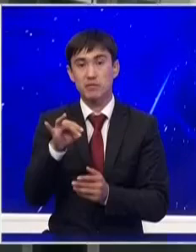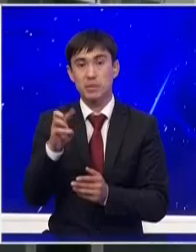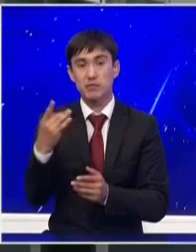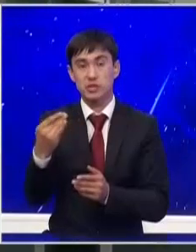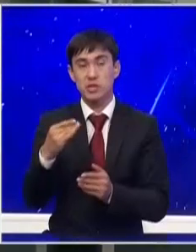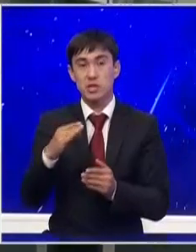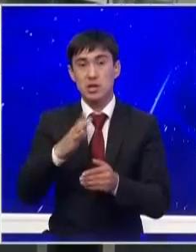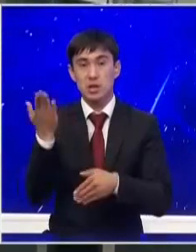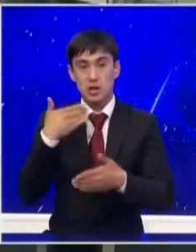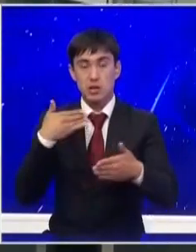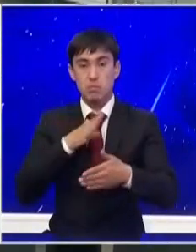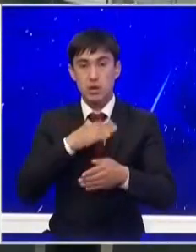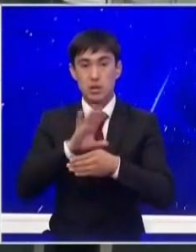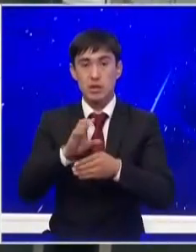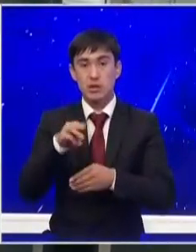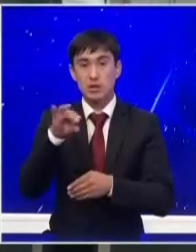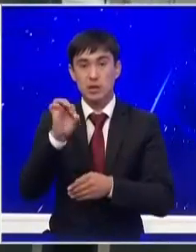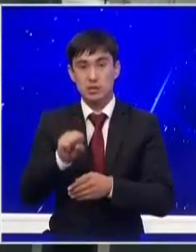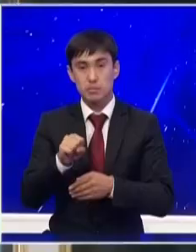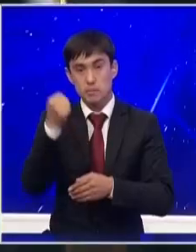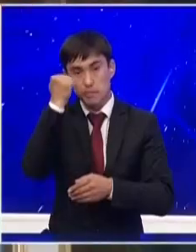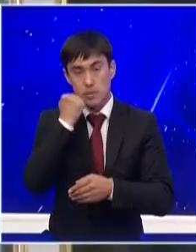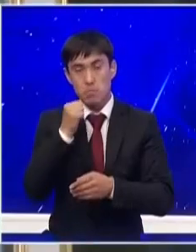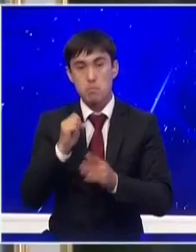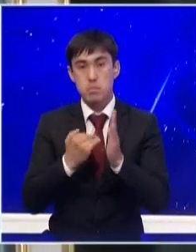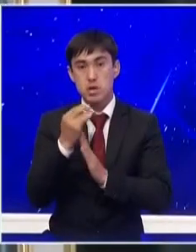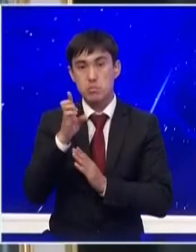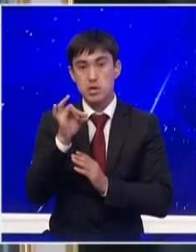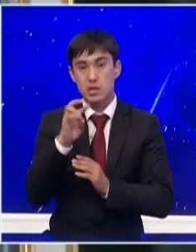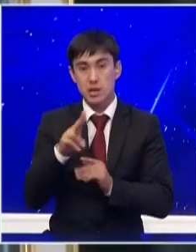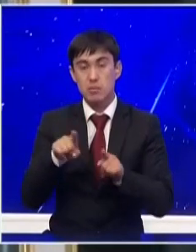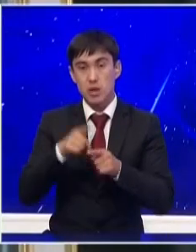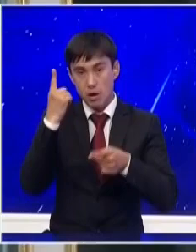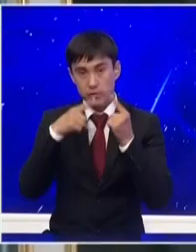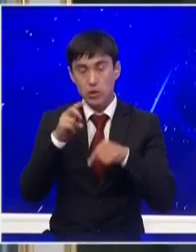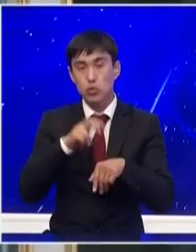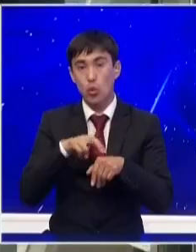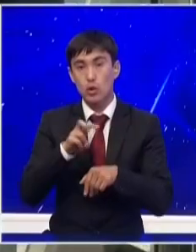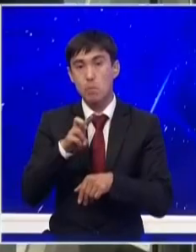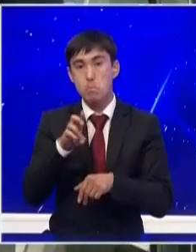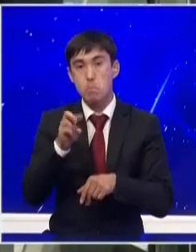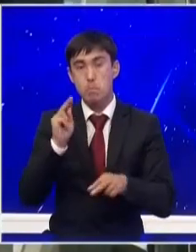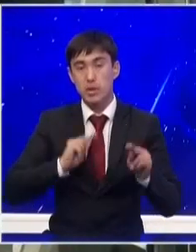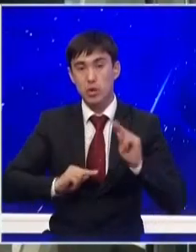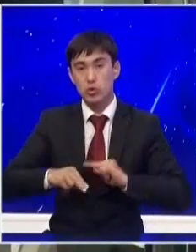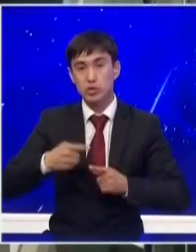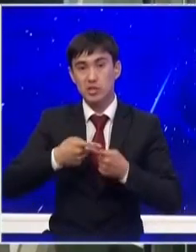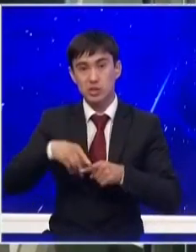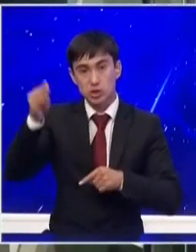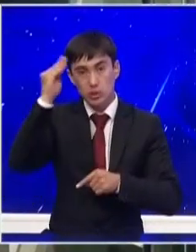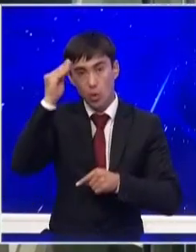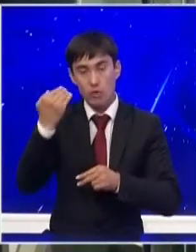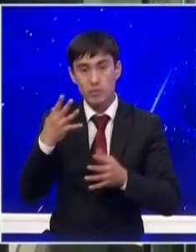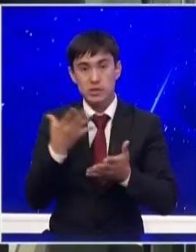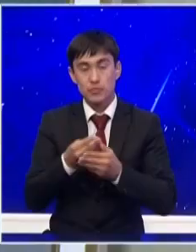были изданы такие произведения, как «Тағзым», «Биг», «Бигнде». Отметим, что автор – доктор педагогических и технических наук. Вместе с тем,